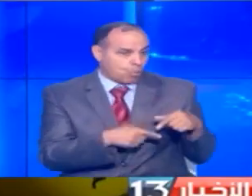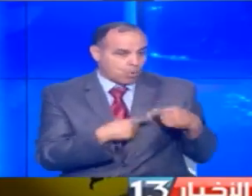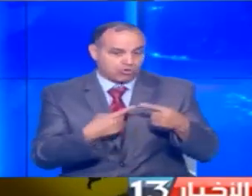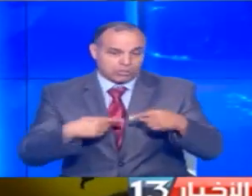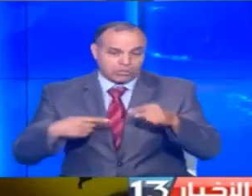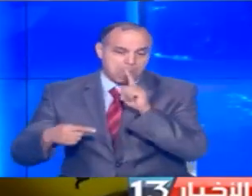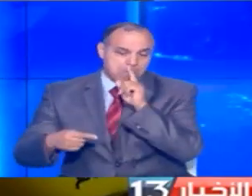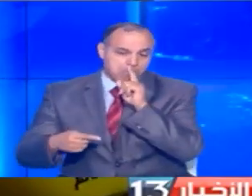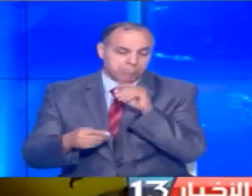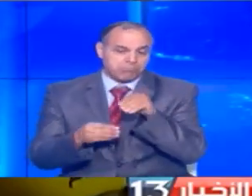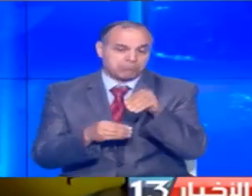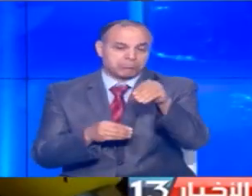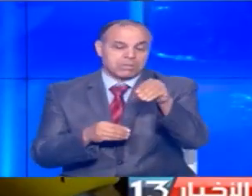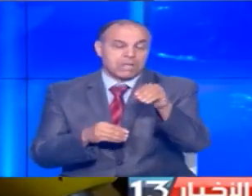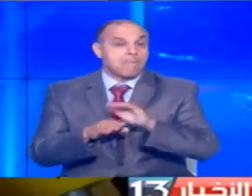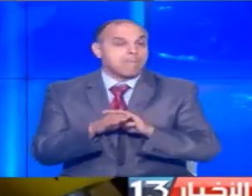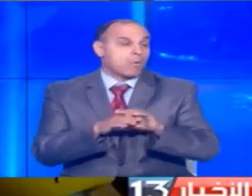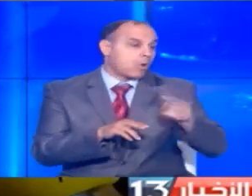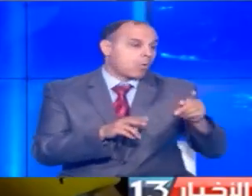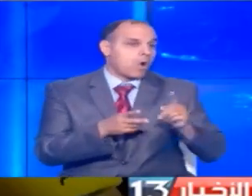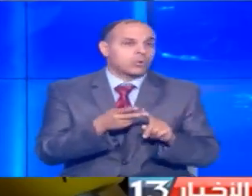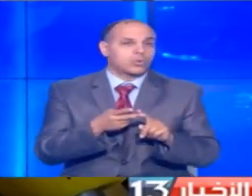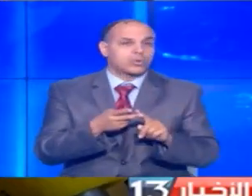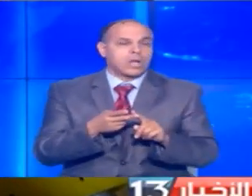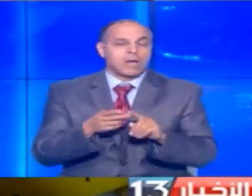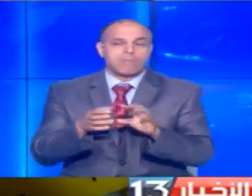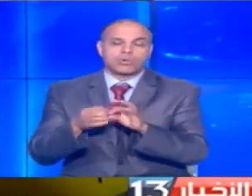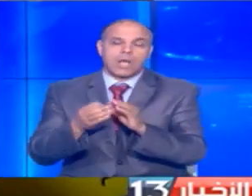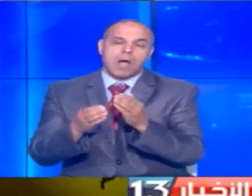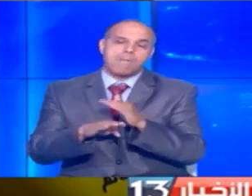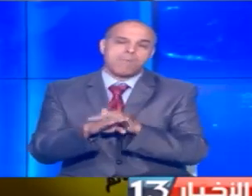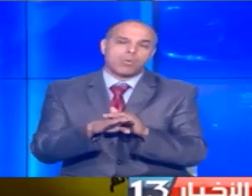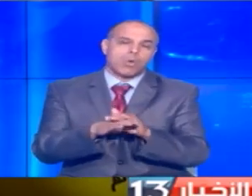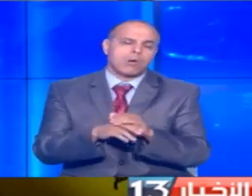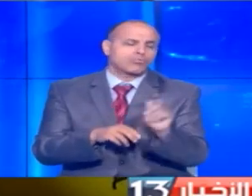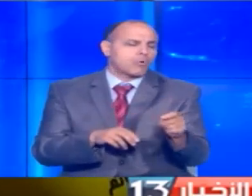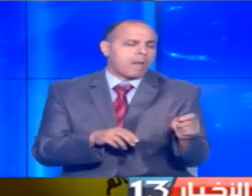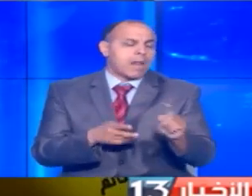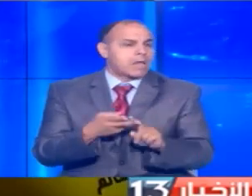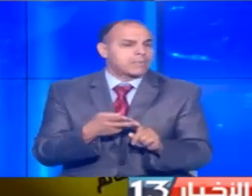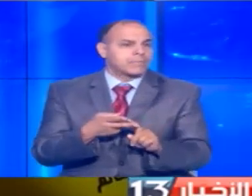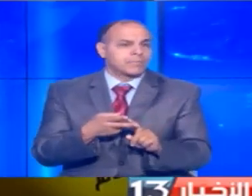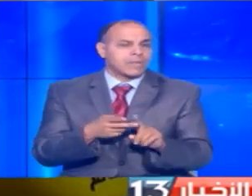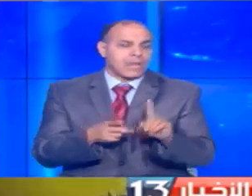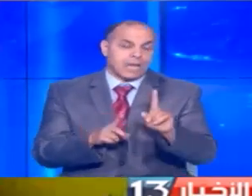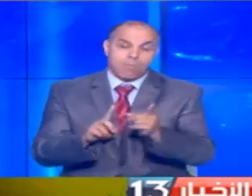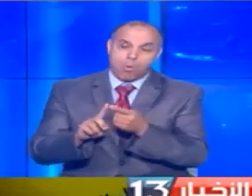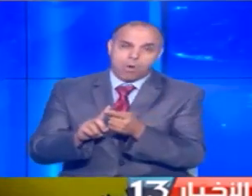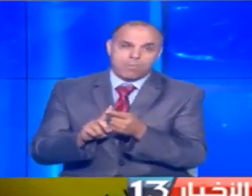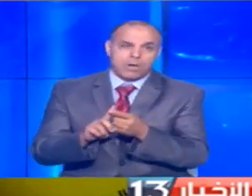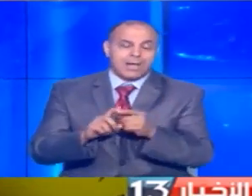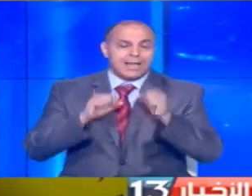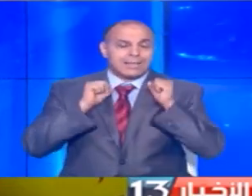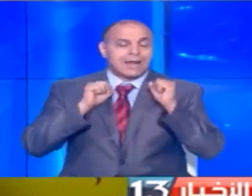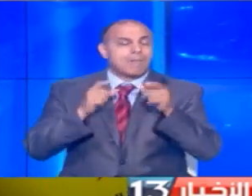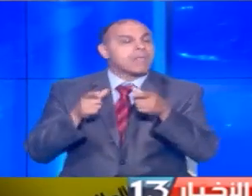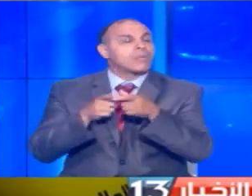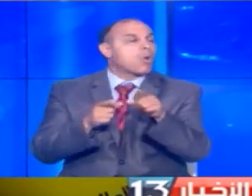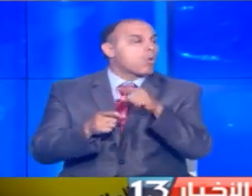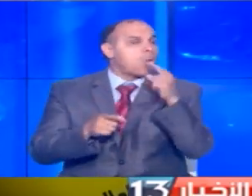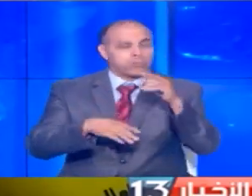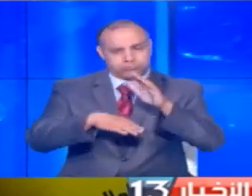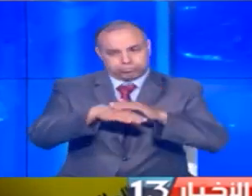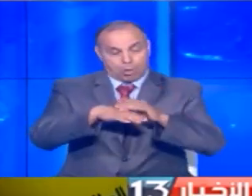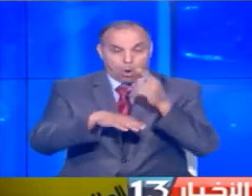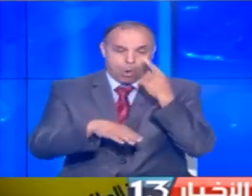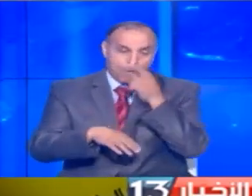الجلسات. المواضيع الأخرى مرتبطة بمواضيع عادية ولكن هامة، إضراب في القطاع العام، توصية